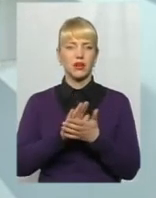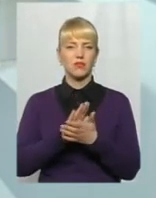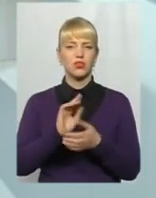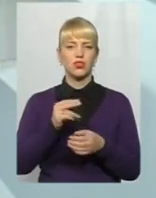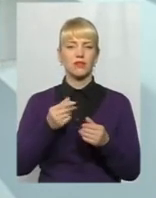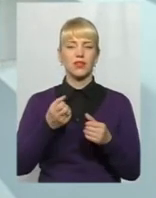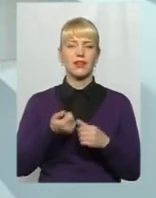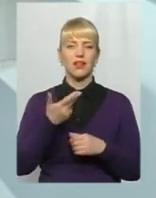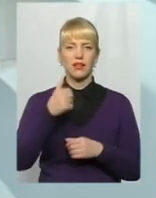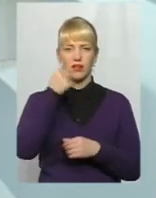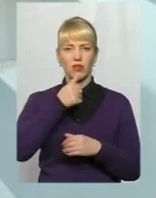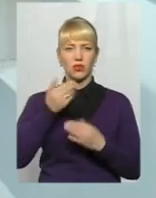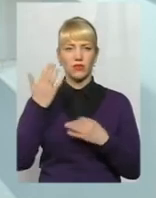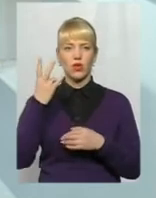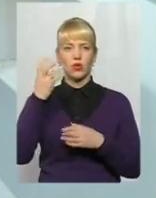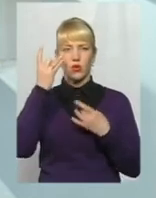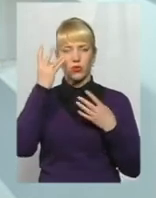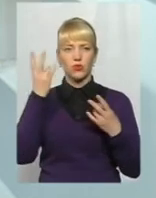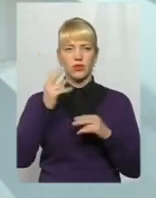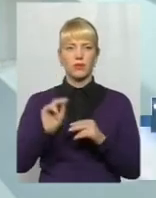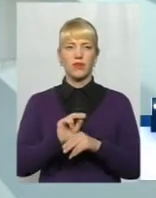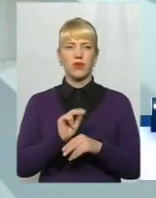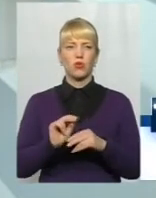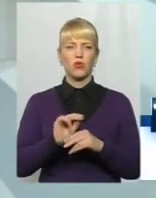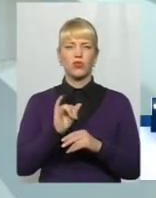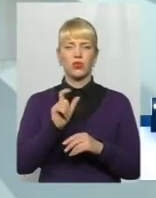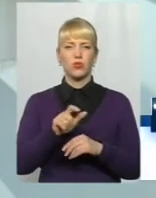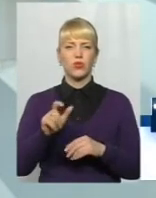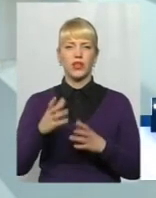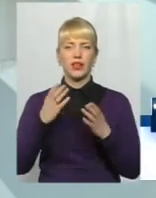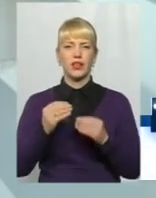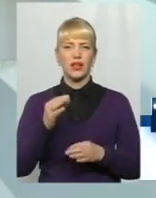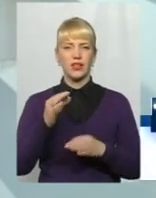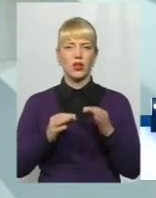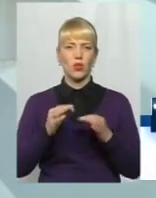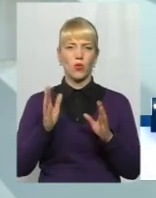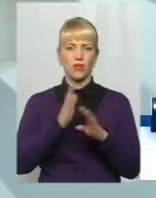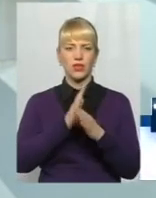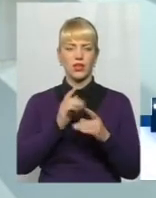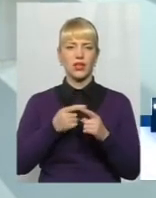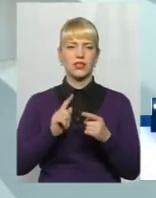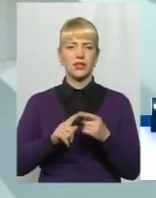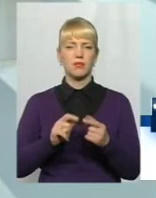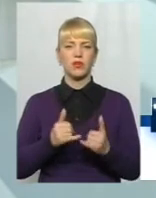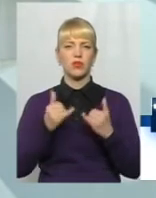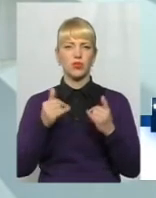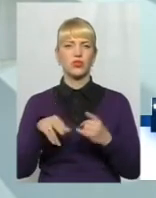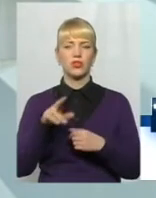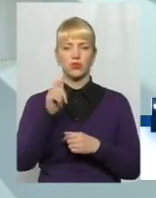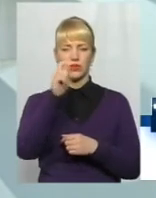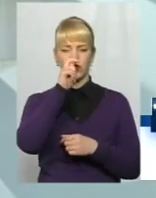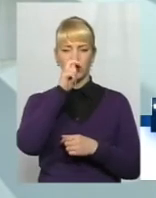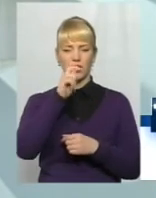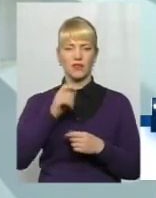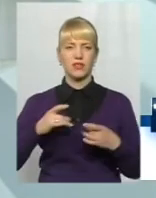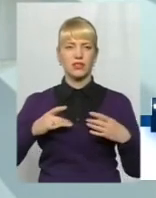Але, звичайно, культуру треба виховувати в людей. День довкілля в нас завжди приурочений до квітневих свят, перед Пасхою,